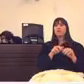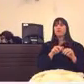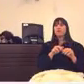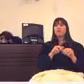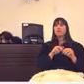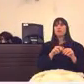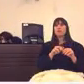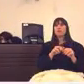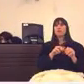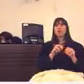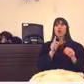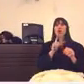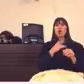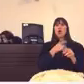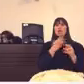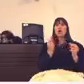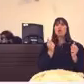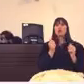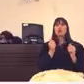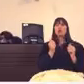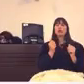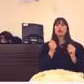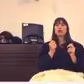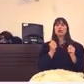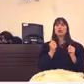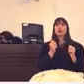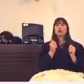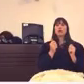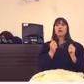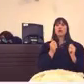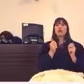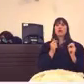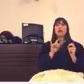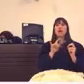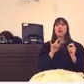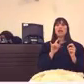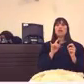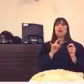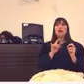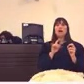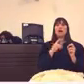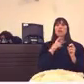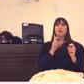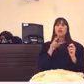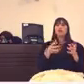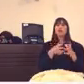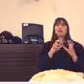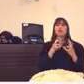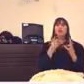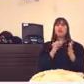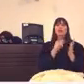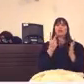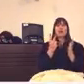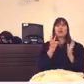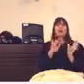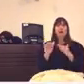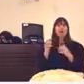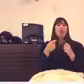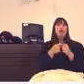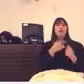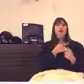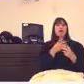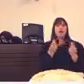לא לב חש, אני לא מדבר, לא דיברתי על לב חש. חדווה, אמרתי שיש עמותה נוספת. אוקיי? אחד, שתיים, לגבי לב